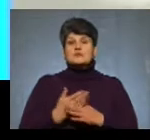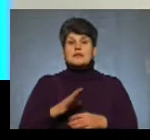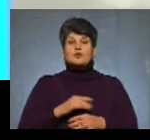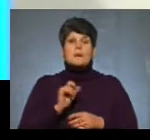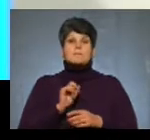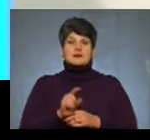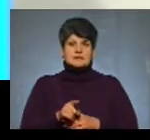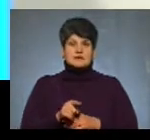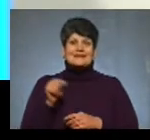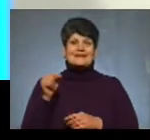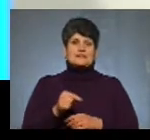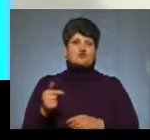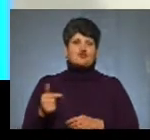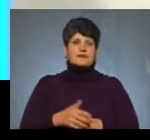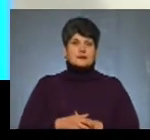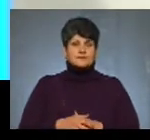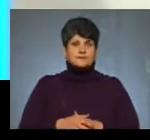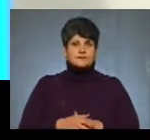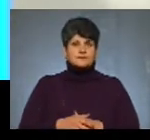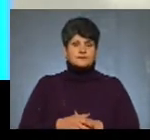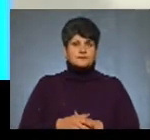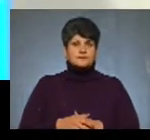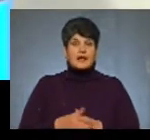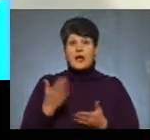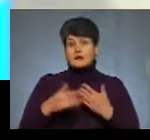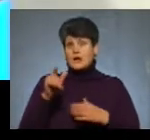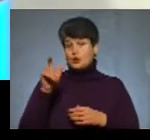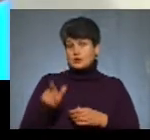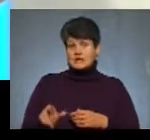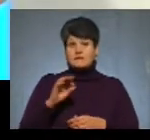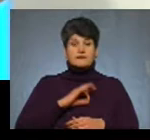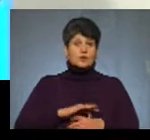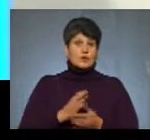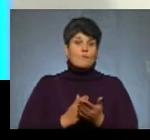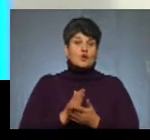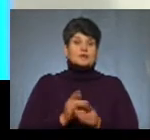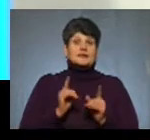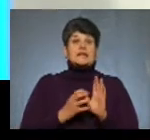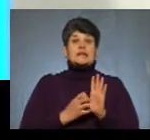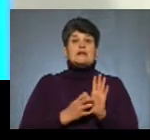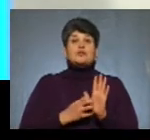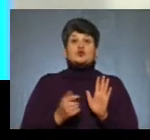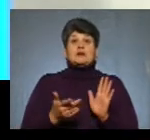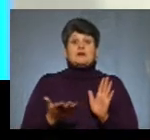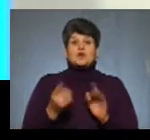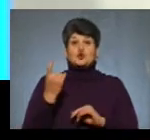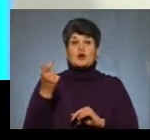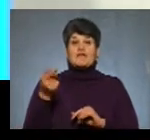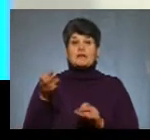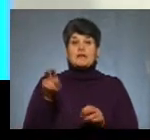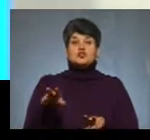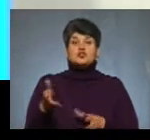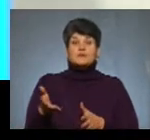призначена 1000 гривень, але людина використала послуги тільки на 900 гривень. 100 гривень залишилося в